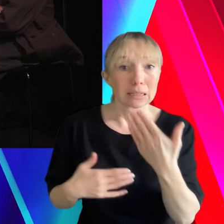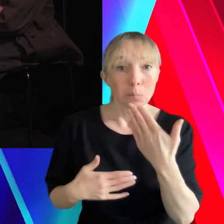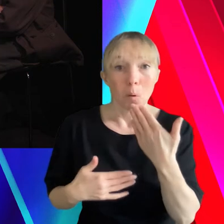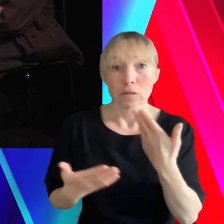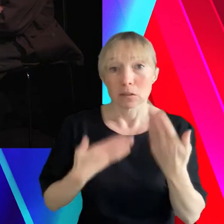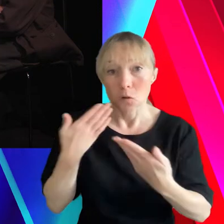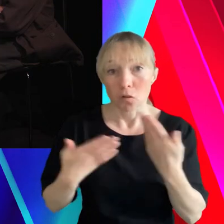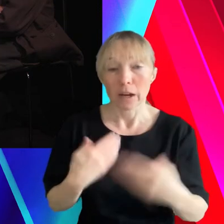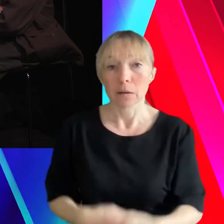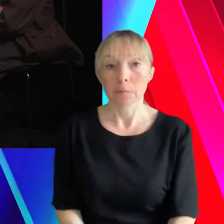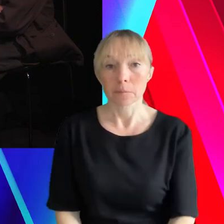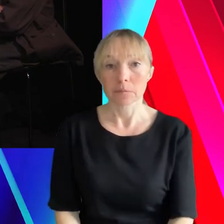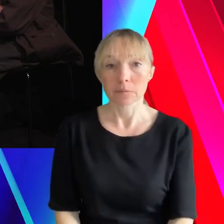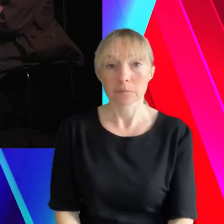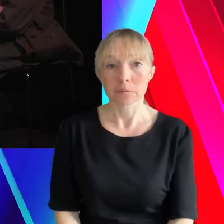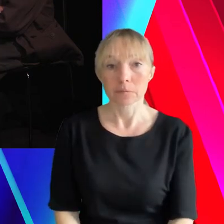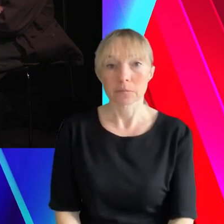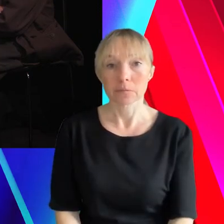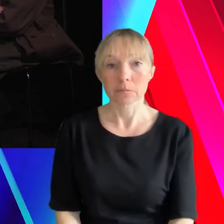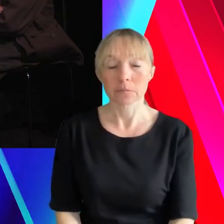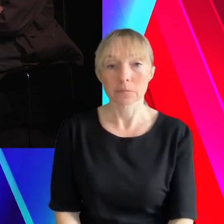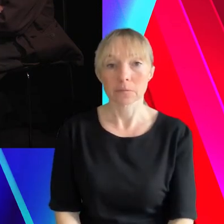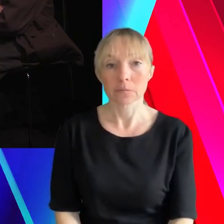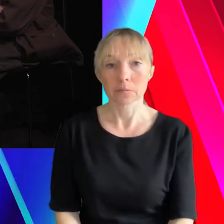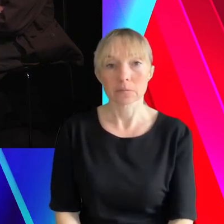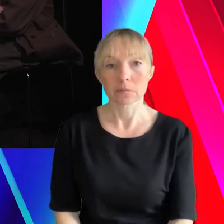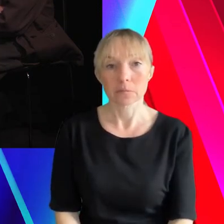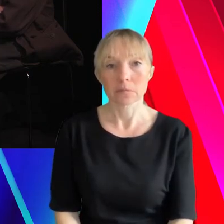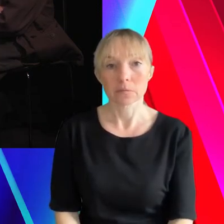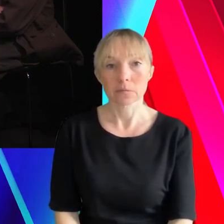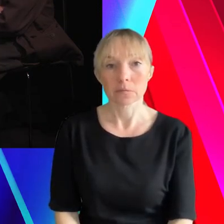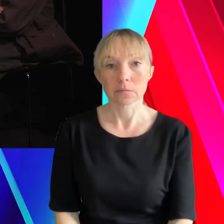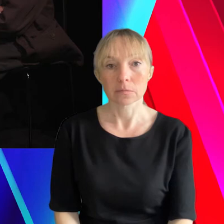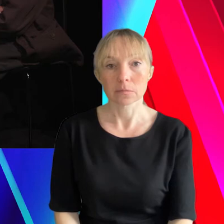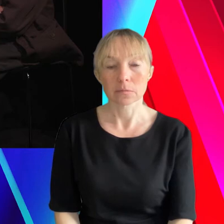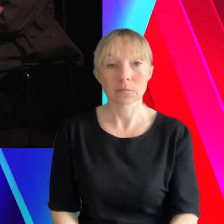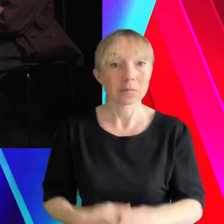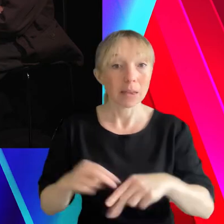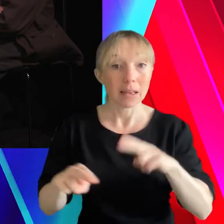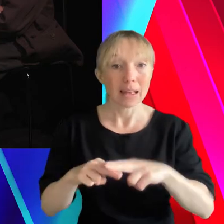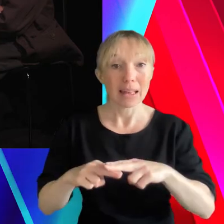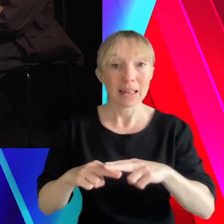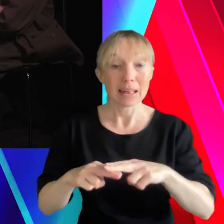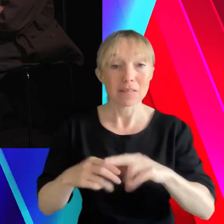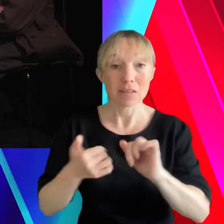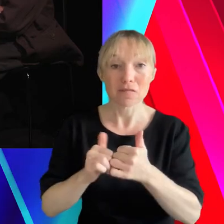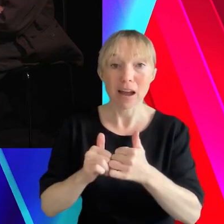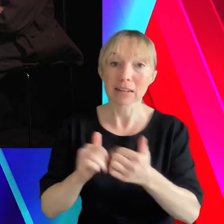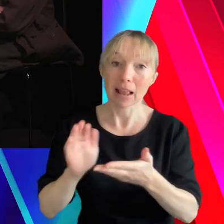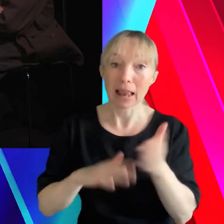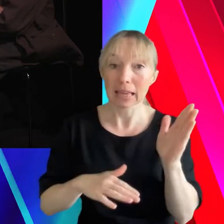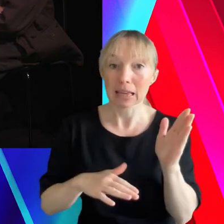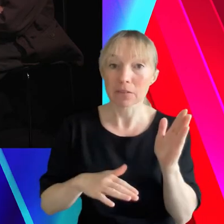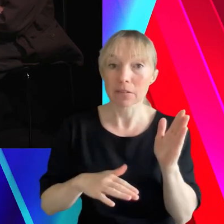story. ولی فکر کنین که این دوست بره بیرون و شب بمیره. But if this friend leaves and at